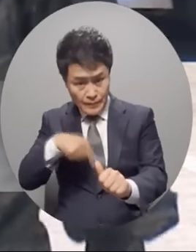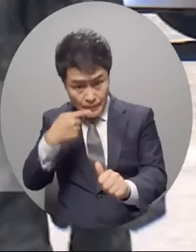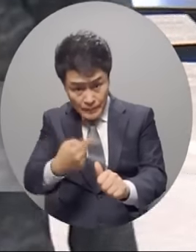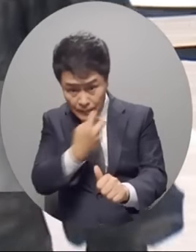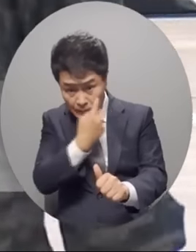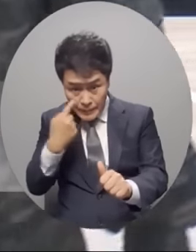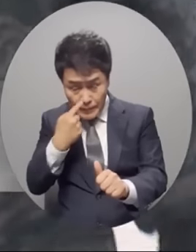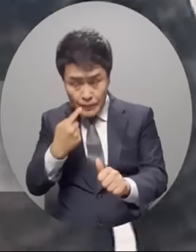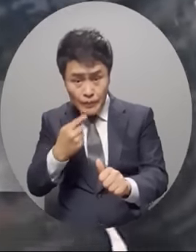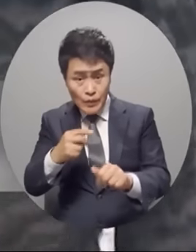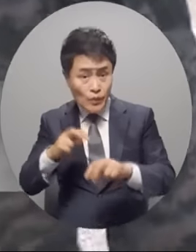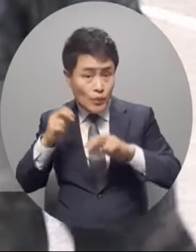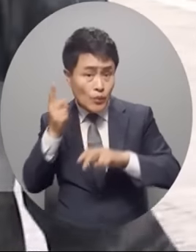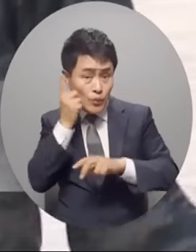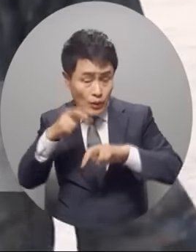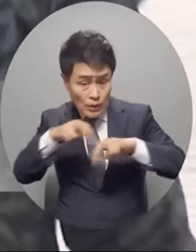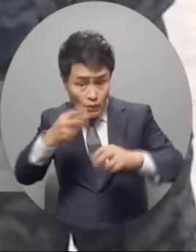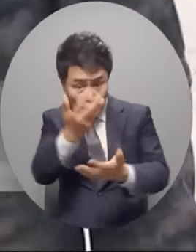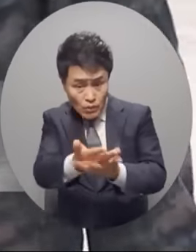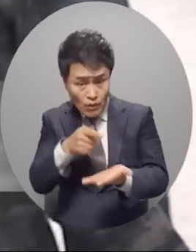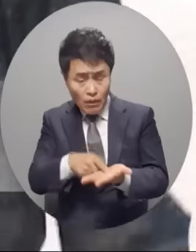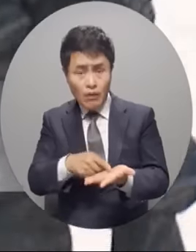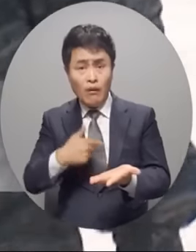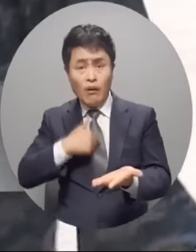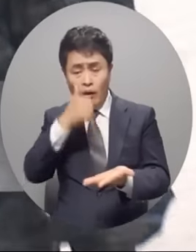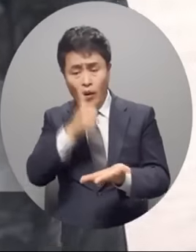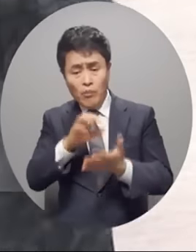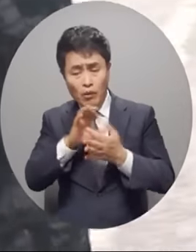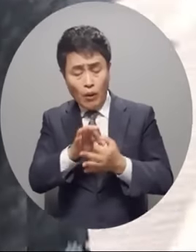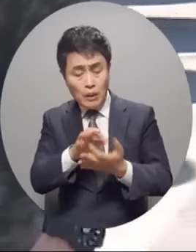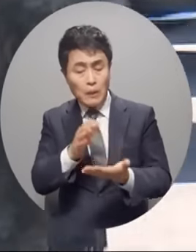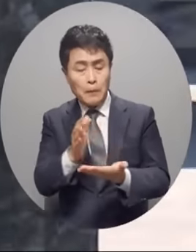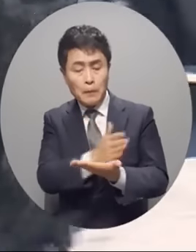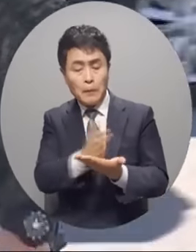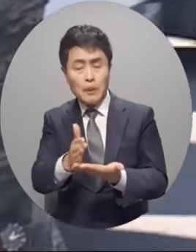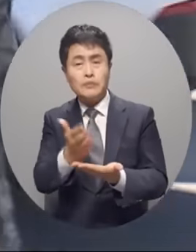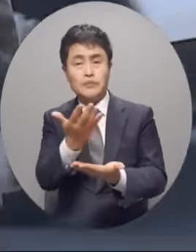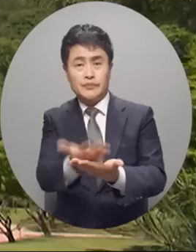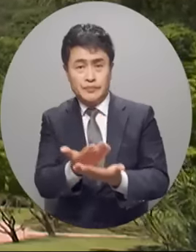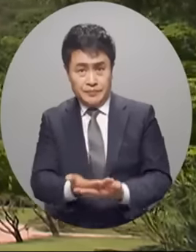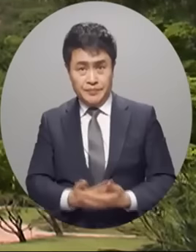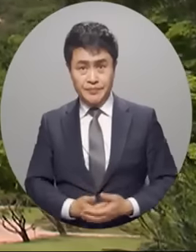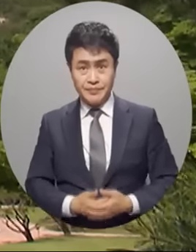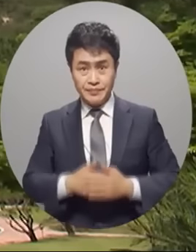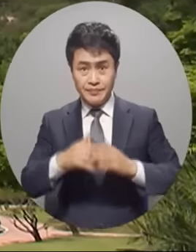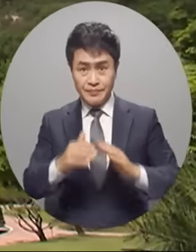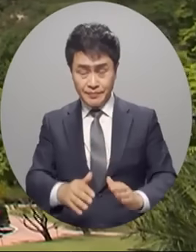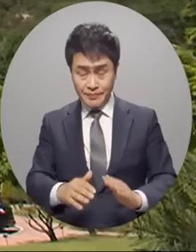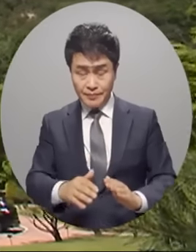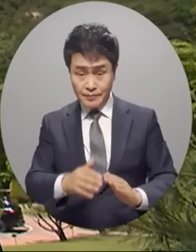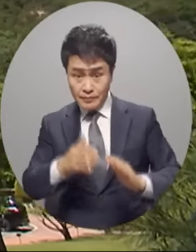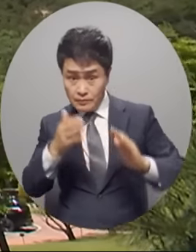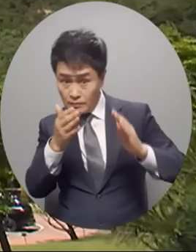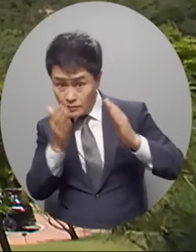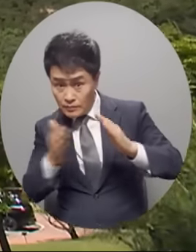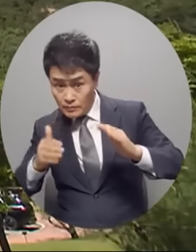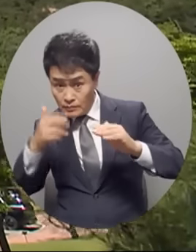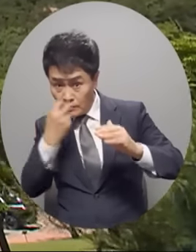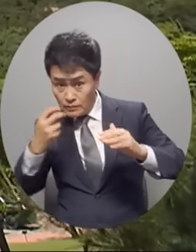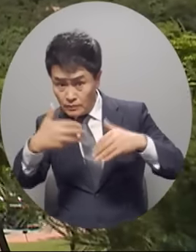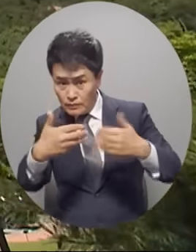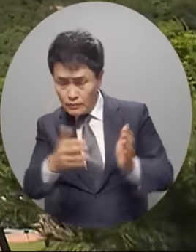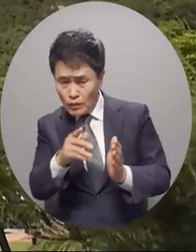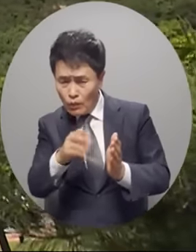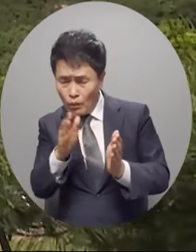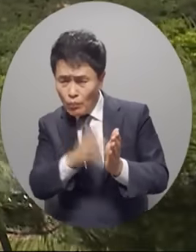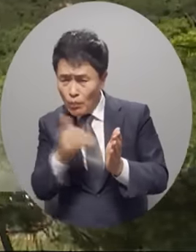휴대전화에서 나온 자료들 중 혐의 사실과 관련 있는 것들을 가려내는 작업입니다. 공처는 지난 1월 확보한 휴대전화 비밀번호를